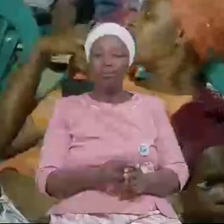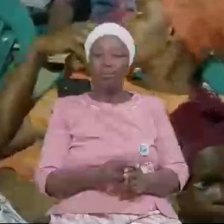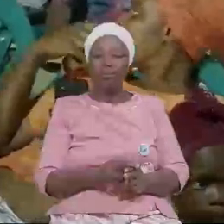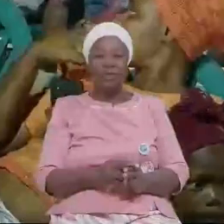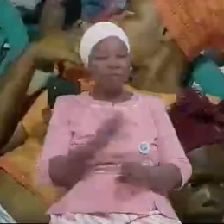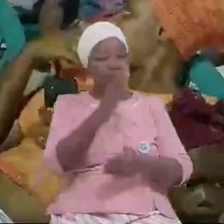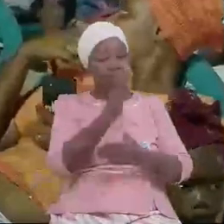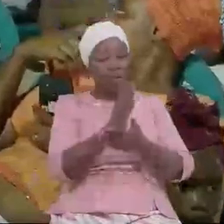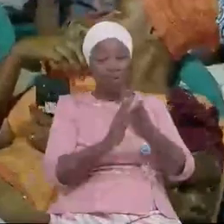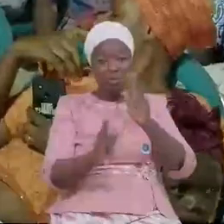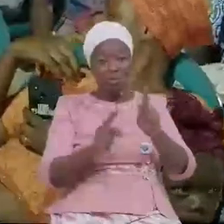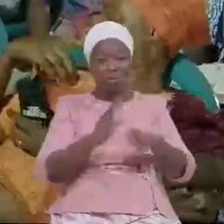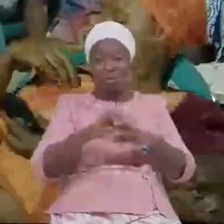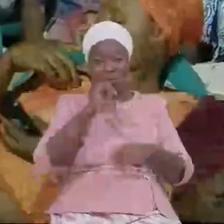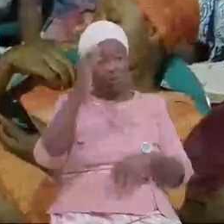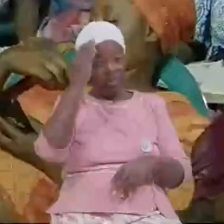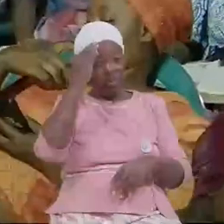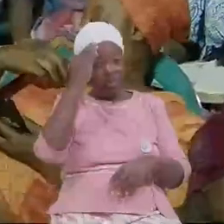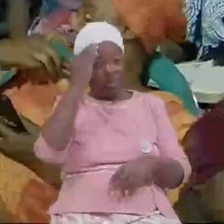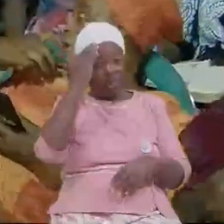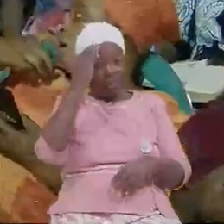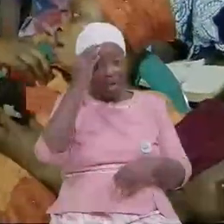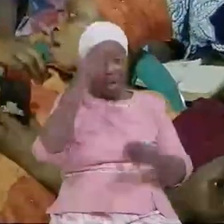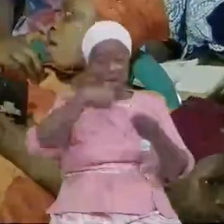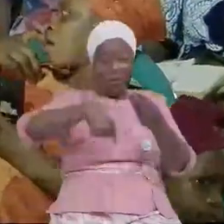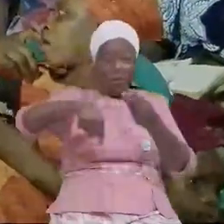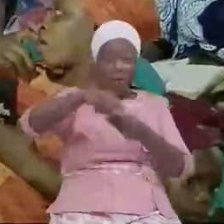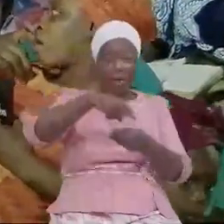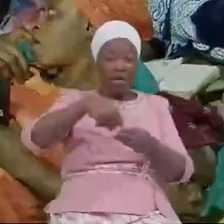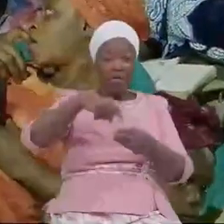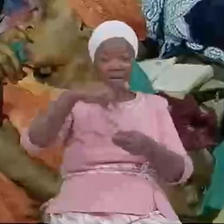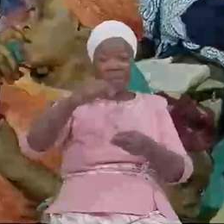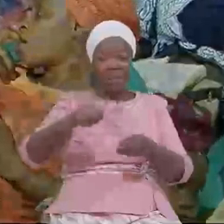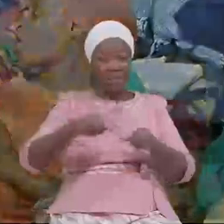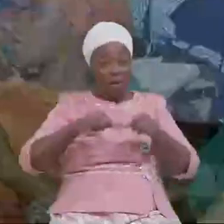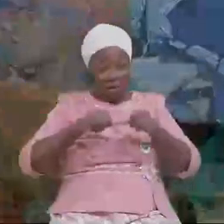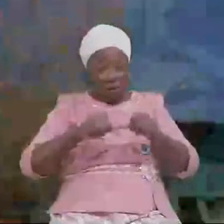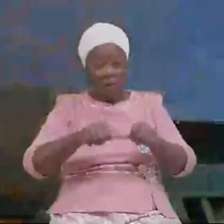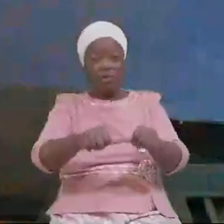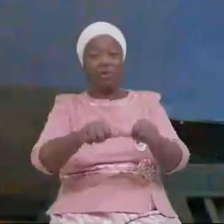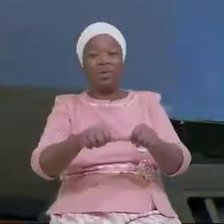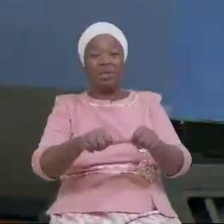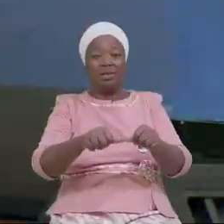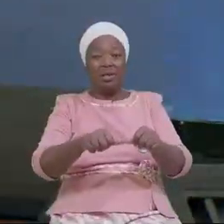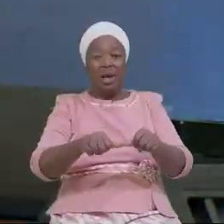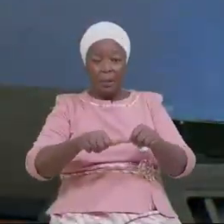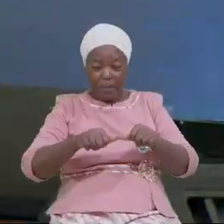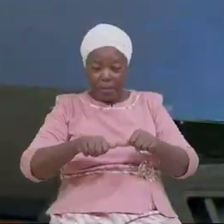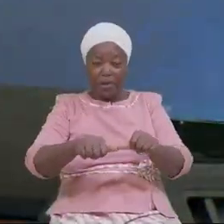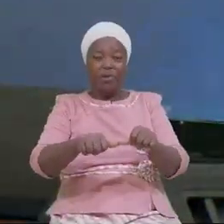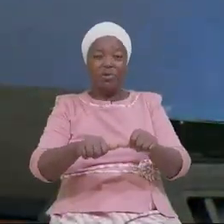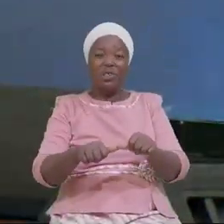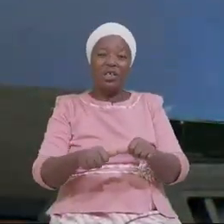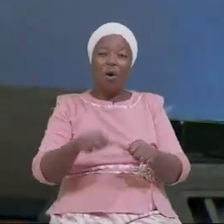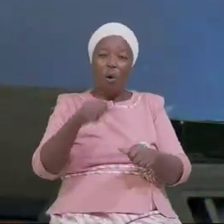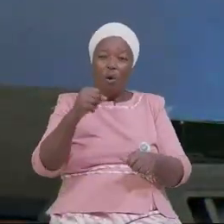Ceux qui ne savent rien de la perpétuité de